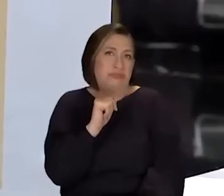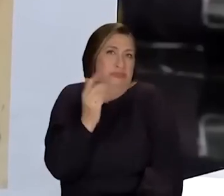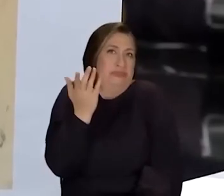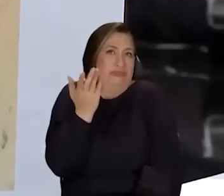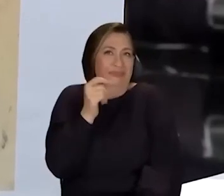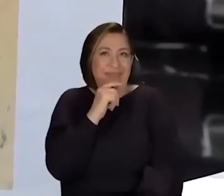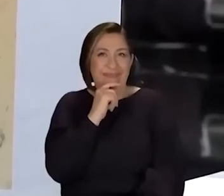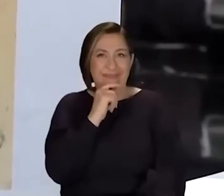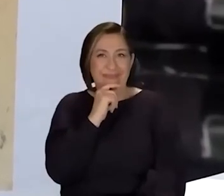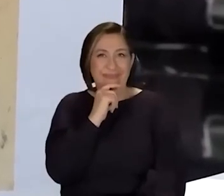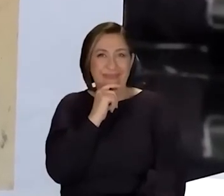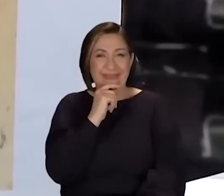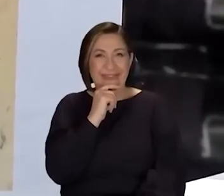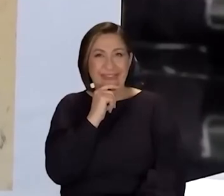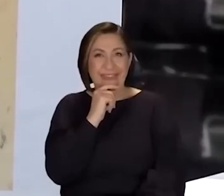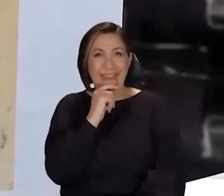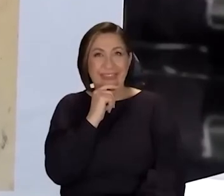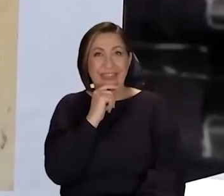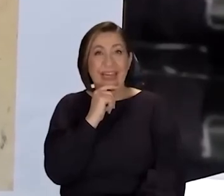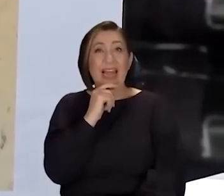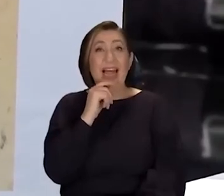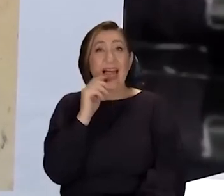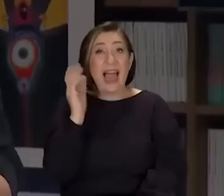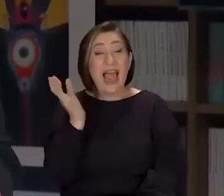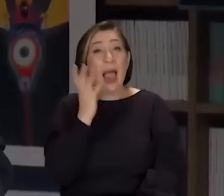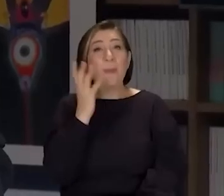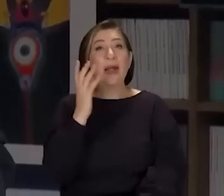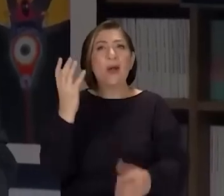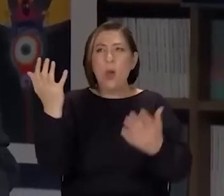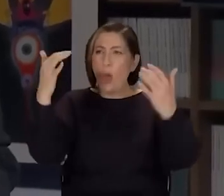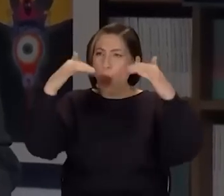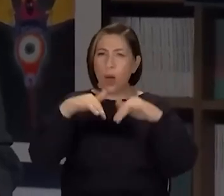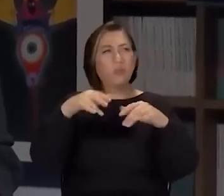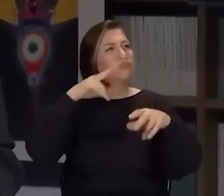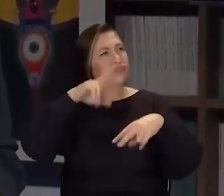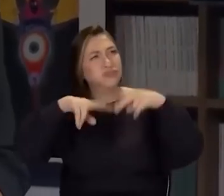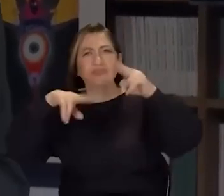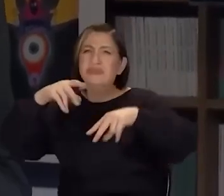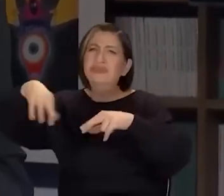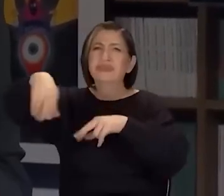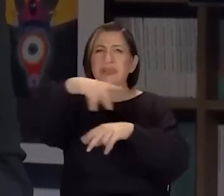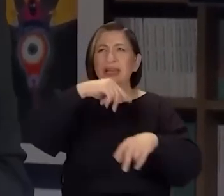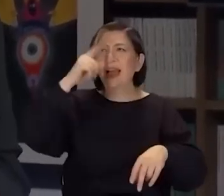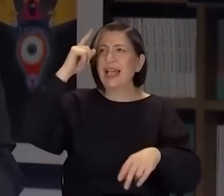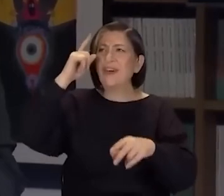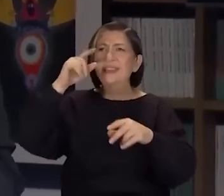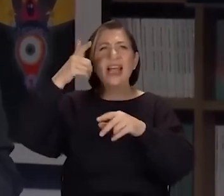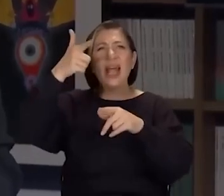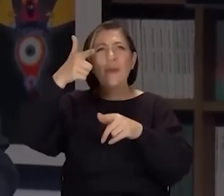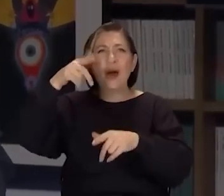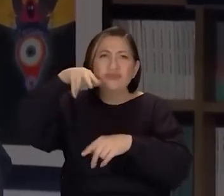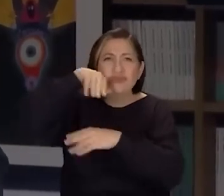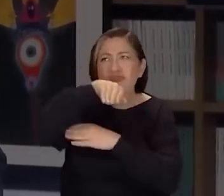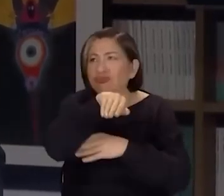Ben de arkaya dönüp evet. Yok ben şey abi epey böyle geldiler abi, takıldılar. Hatta bir ara kafasını karavana soktu